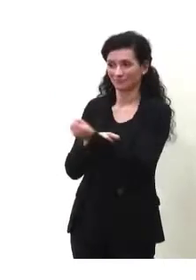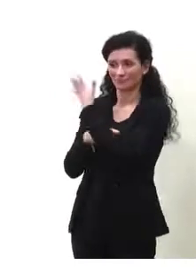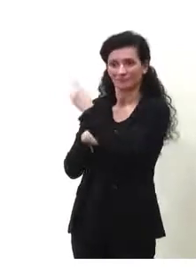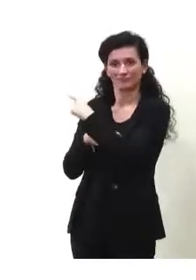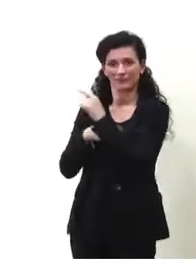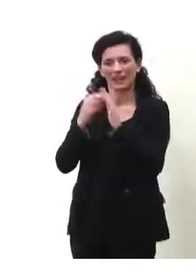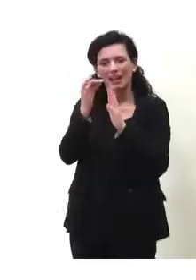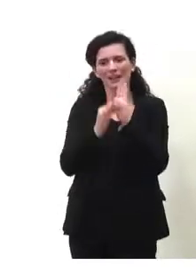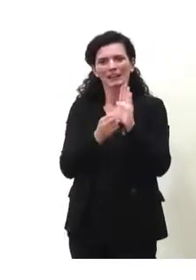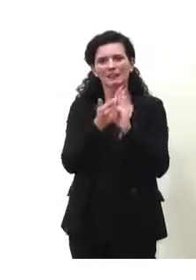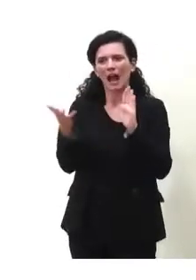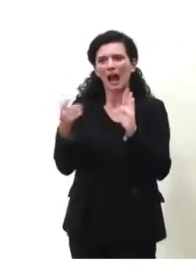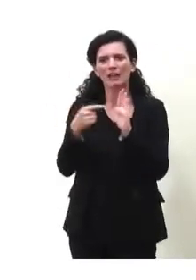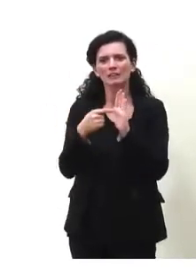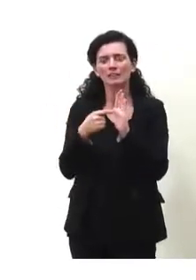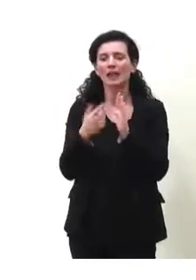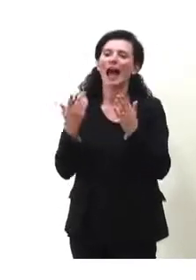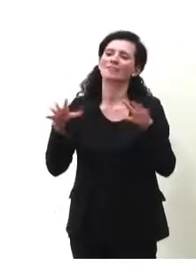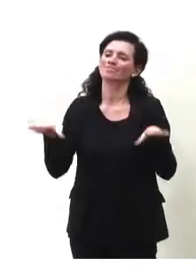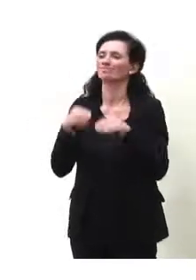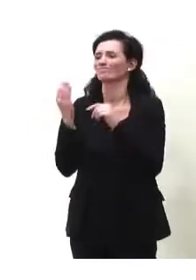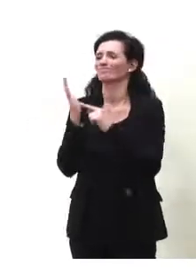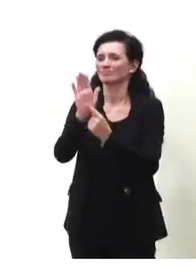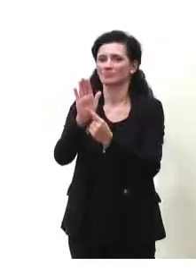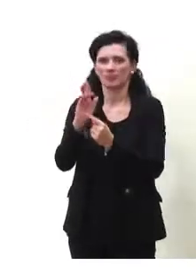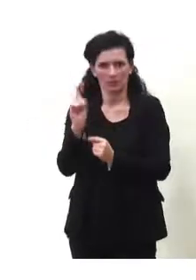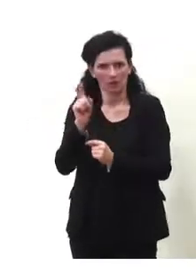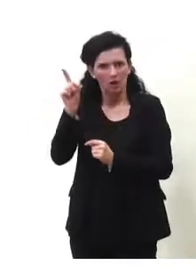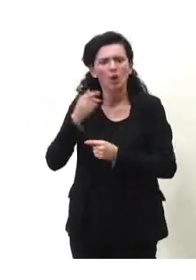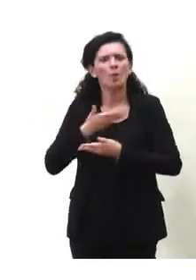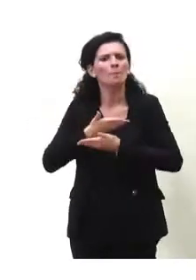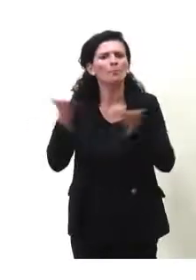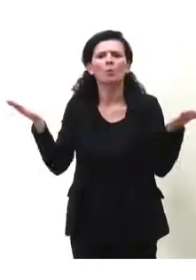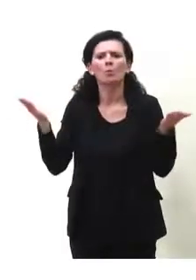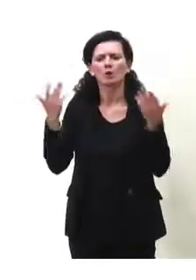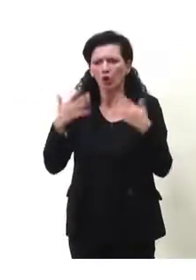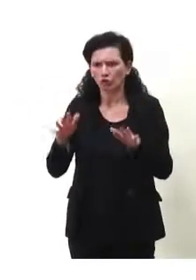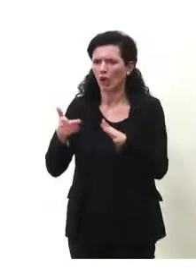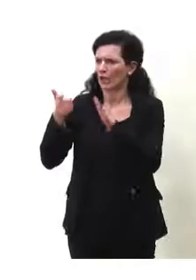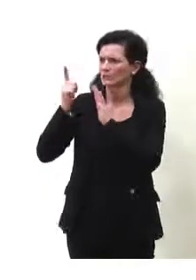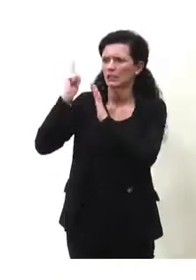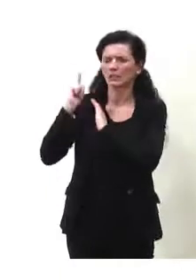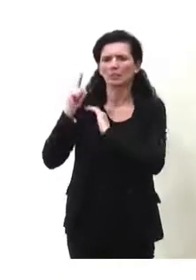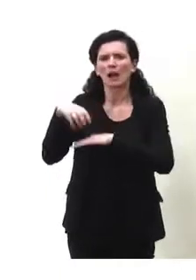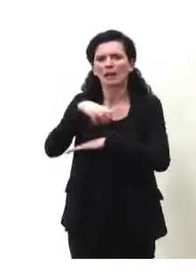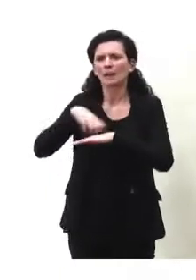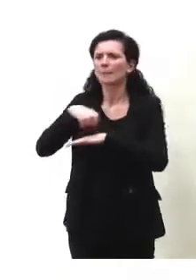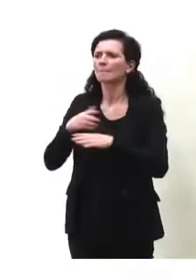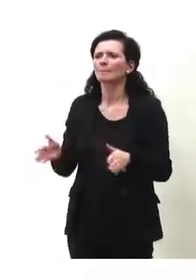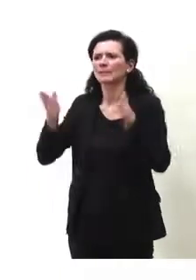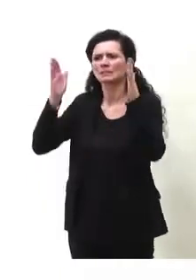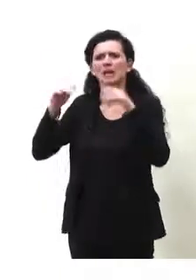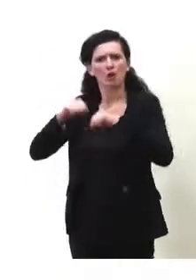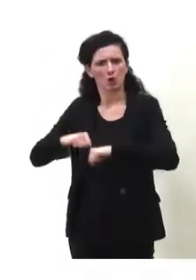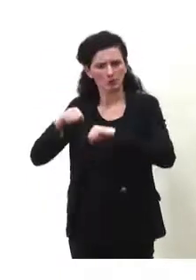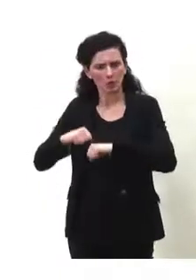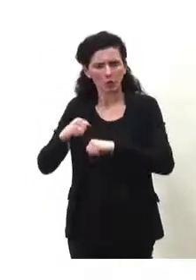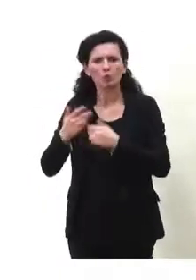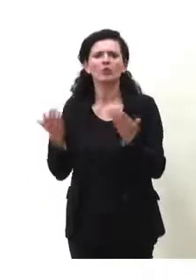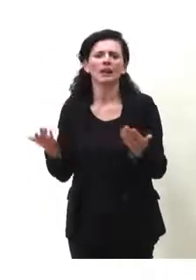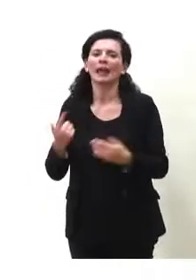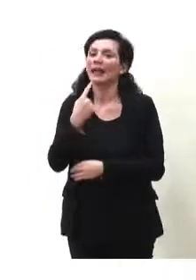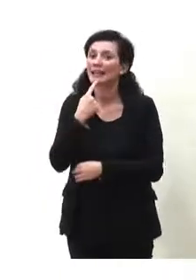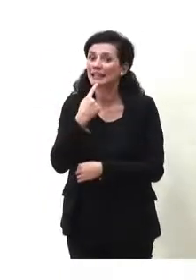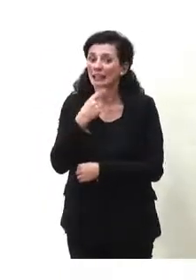sono pubblici da settimane sul sito del Ministero della Salute, quindi io dico, per chi è interessato giustamente